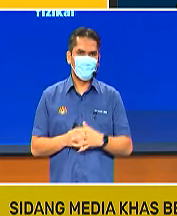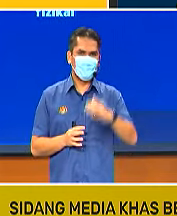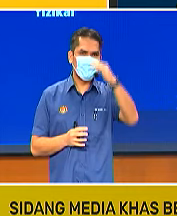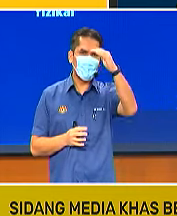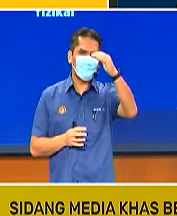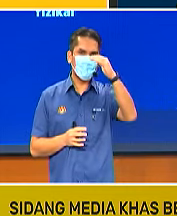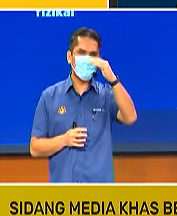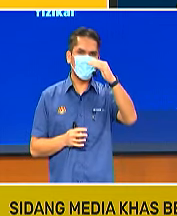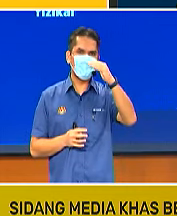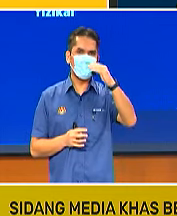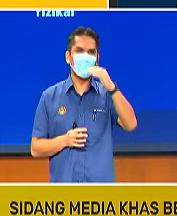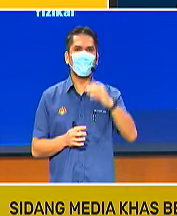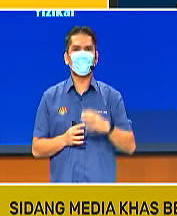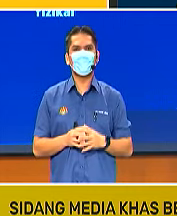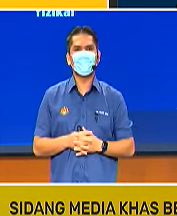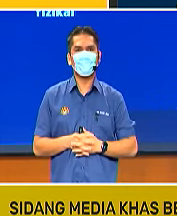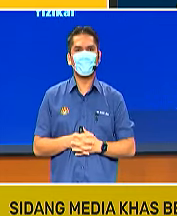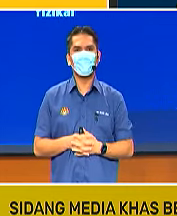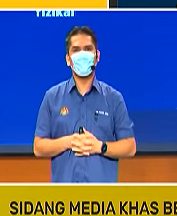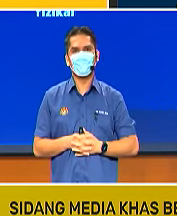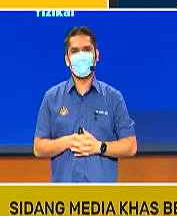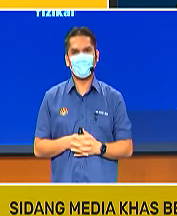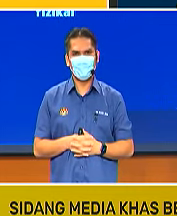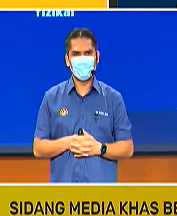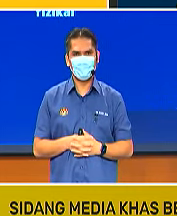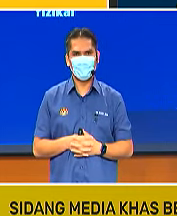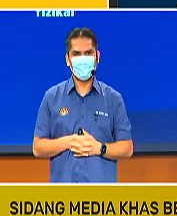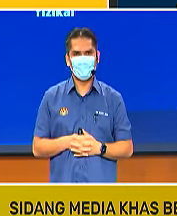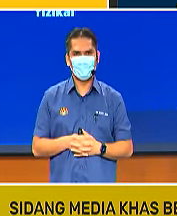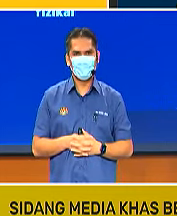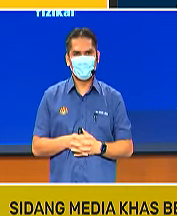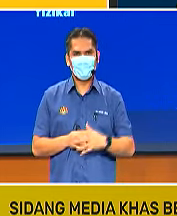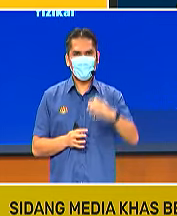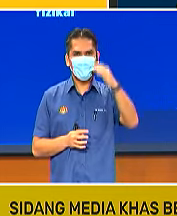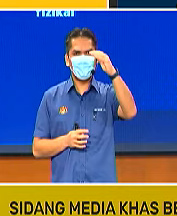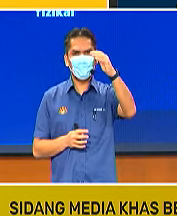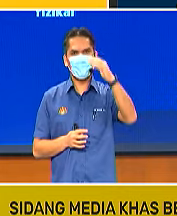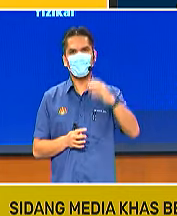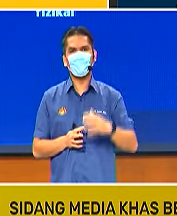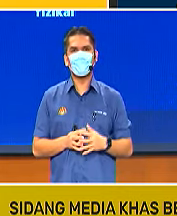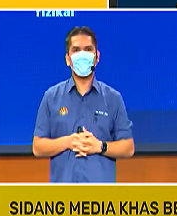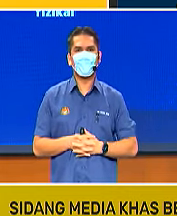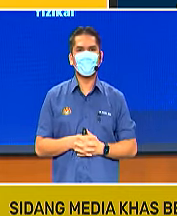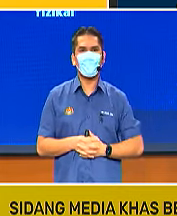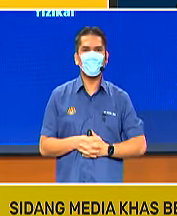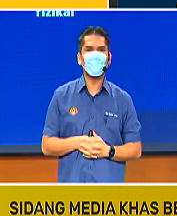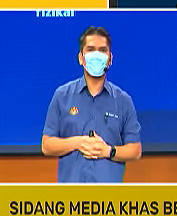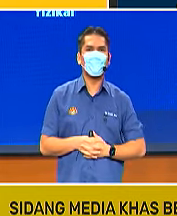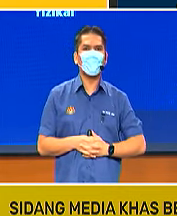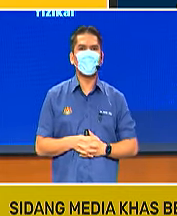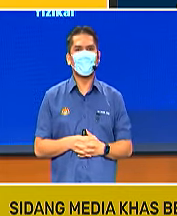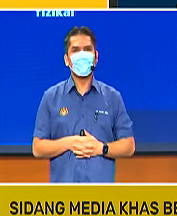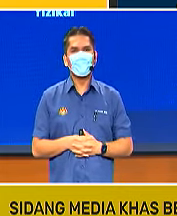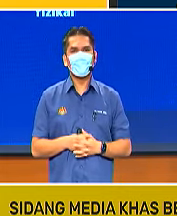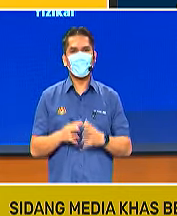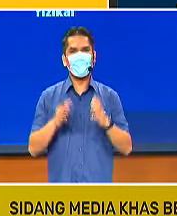kita tetapkan satu persatu proses yang perlu dilaksanakan Ayo kita latih petugas-petugas peperiksaan untuk